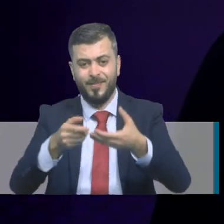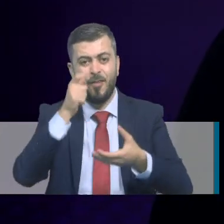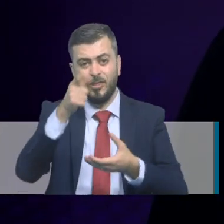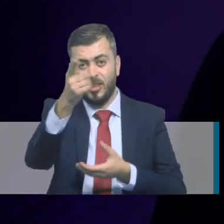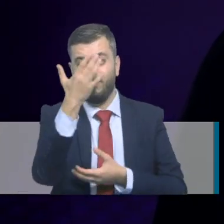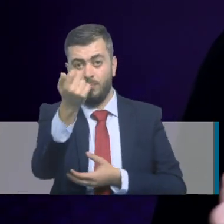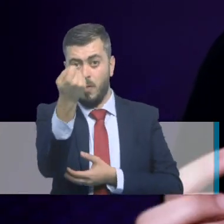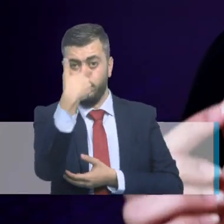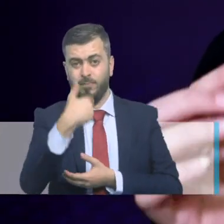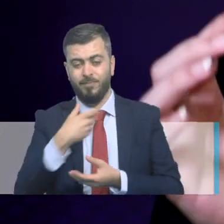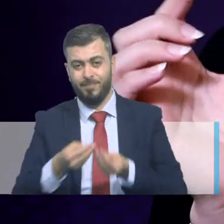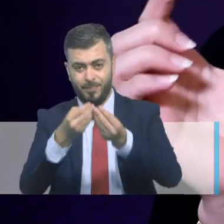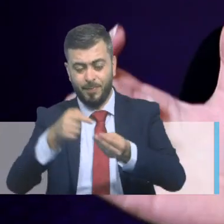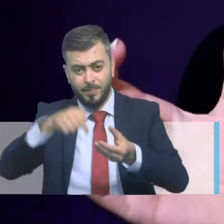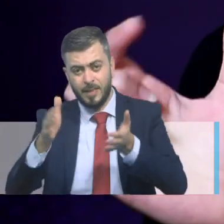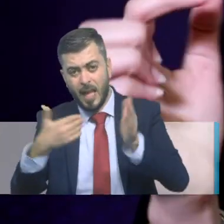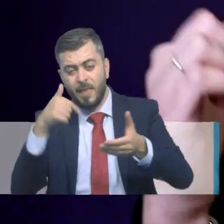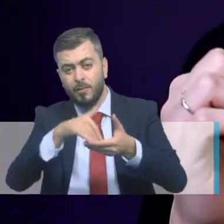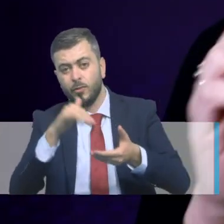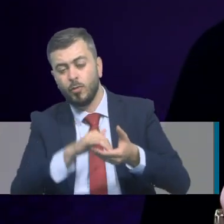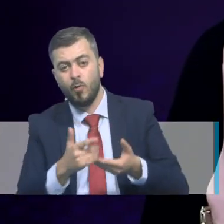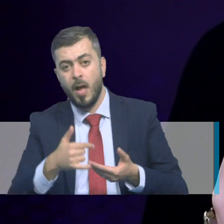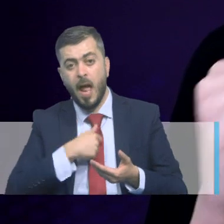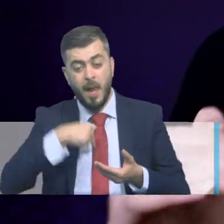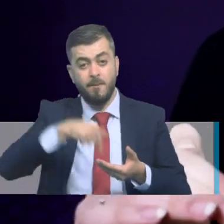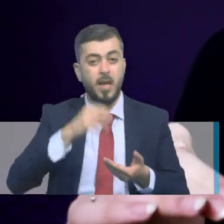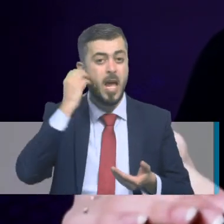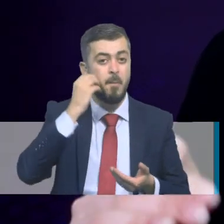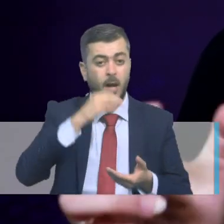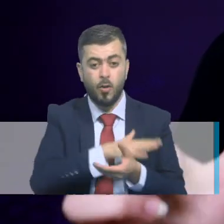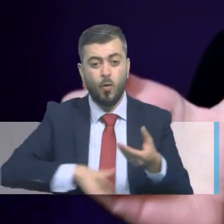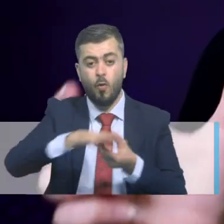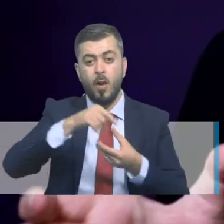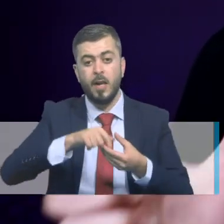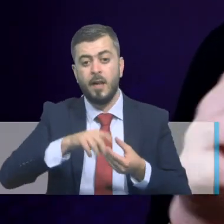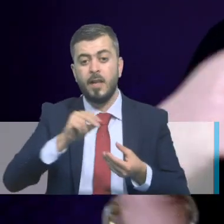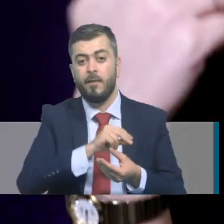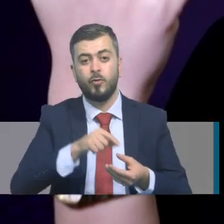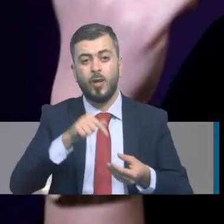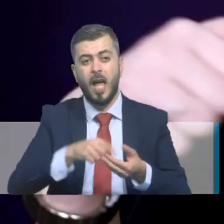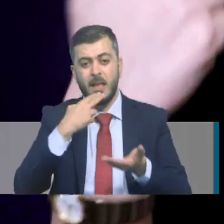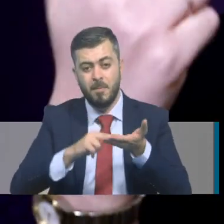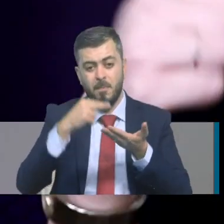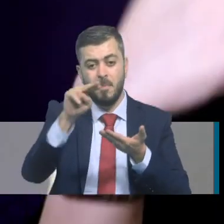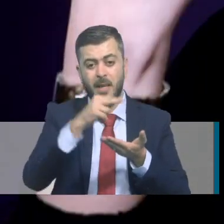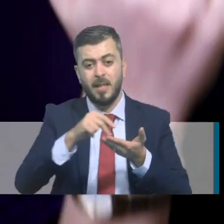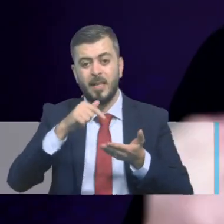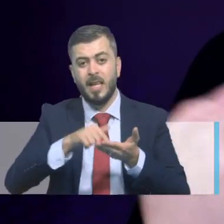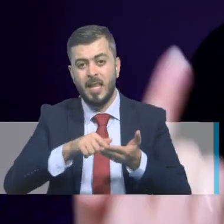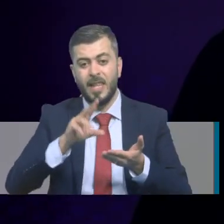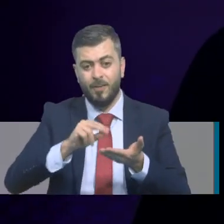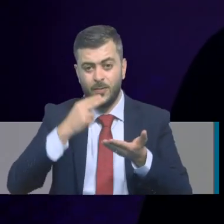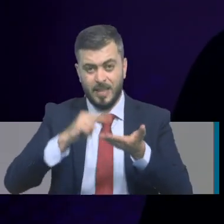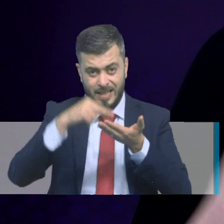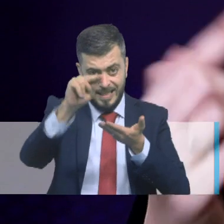الزبائن، فنحن هدفنا أن في الإمارات مش ما في استخدام حق طرود يستطعنا